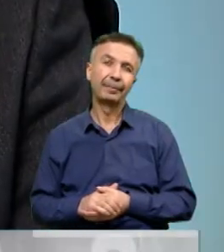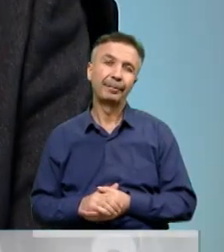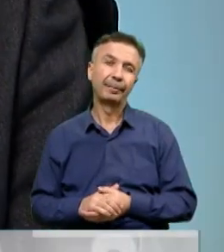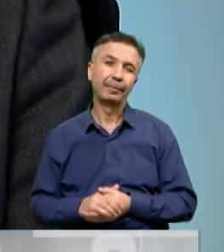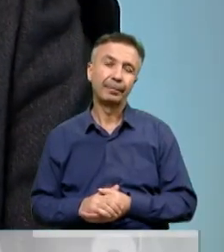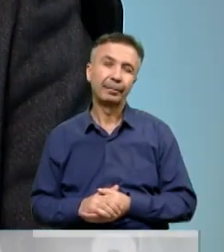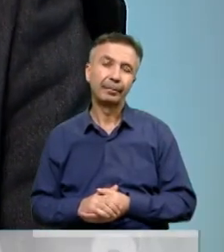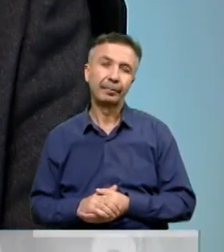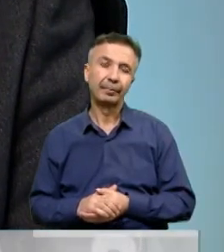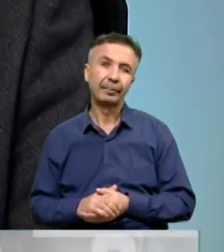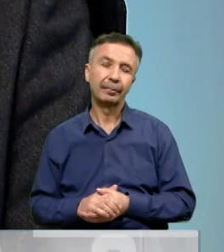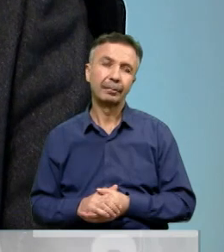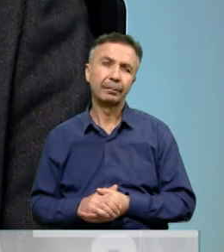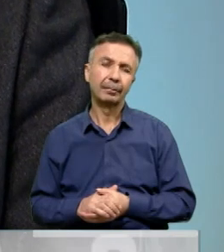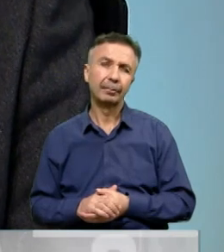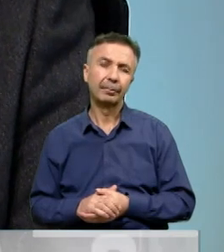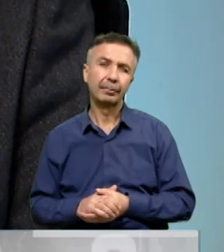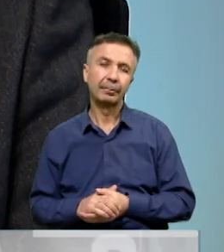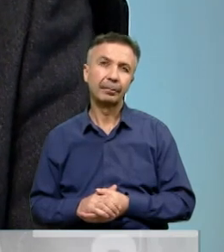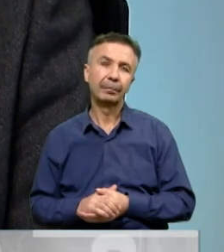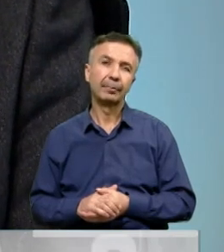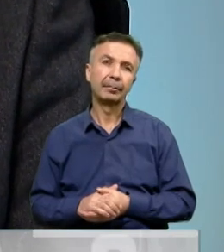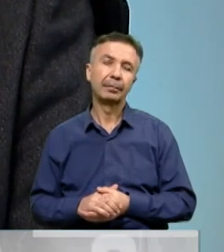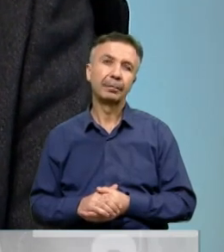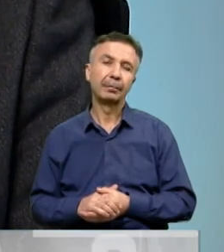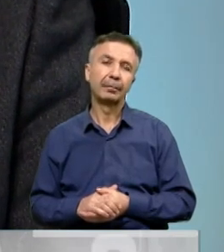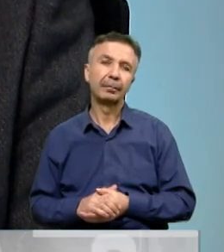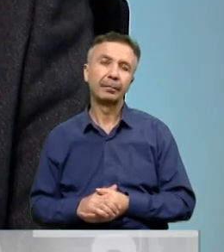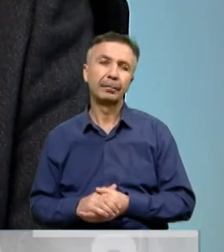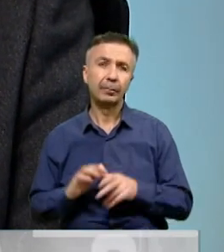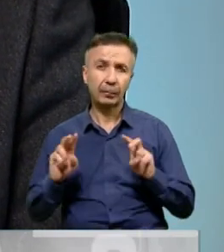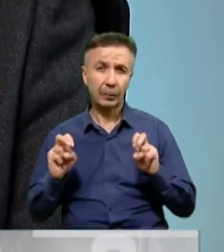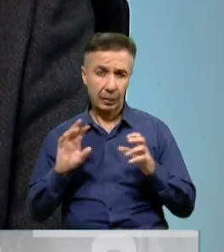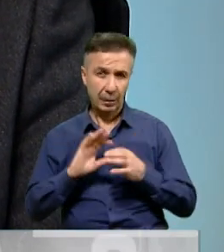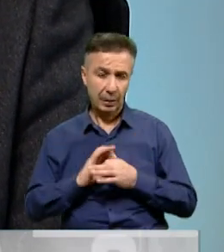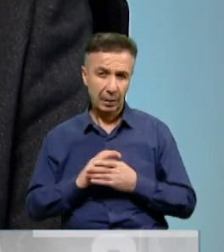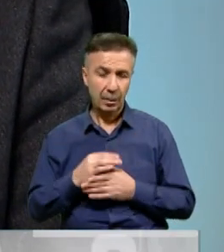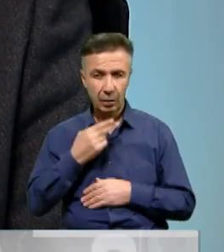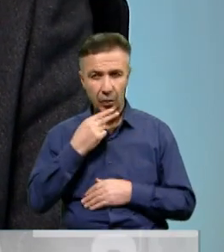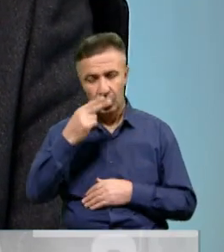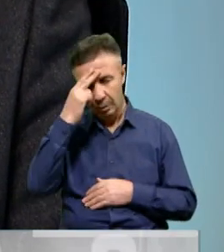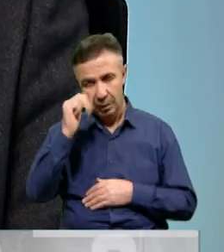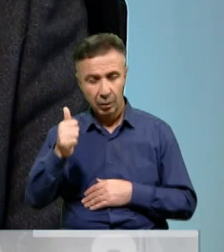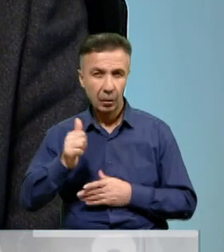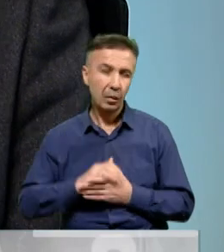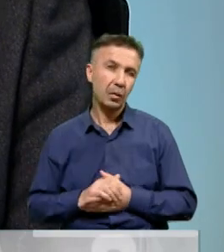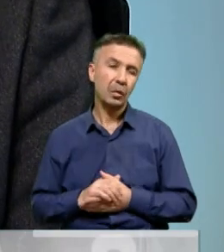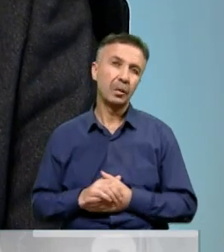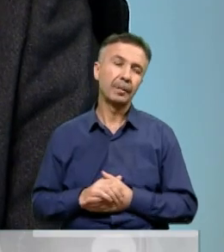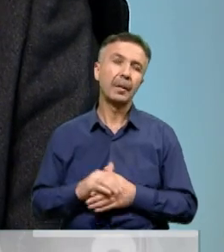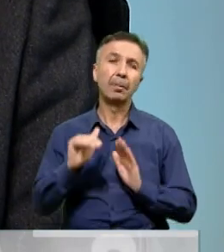Tamam. Şimdi şöyle hızlı bir şekilde ifade edeyim. Konuyla ilgili cuma günkü